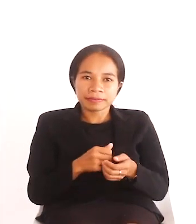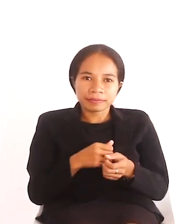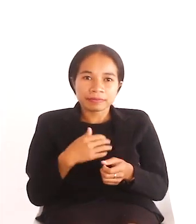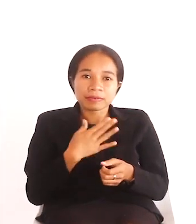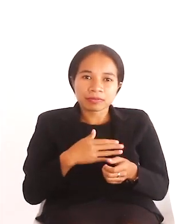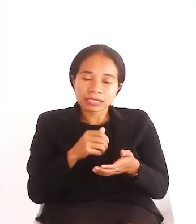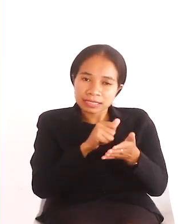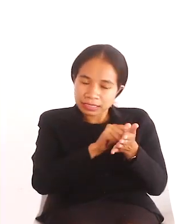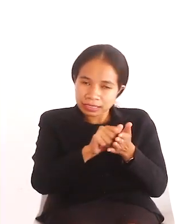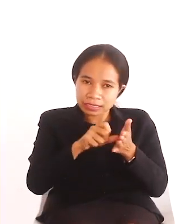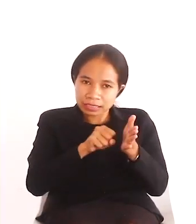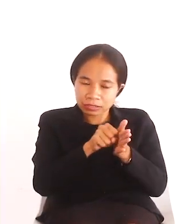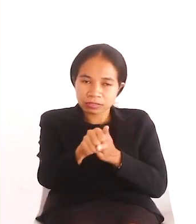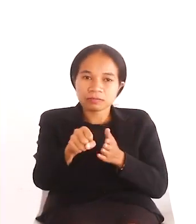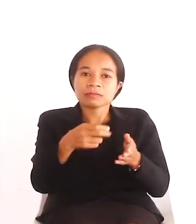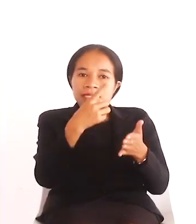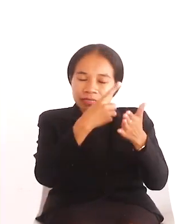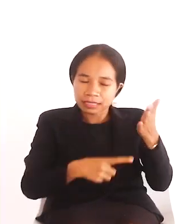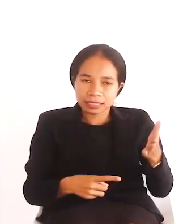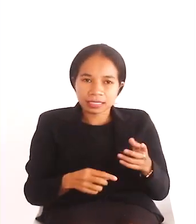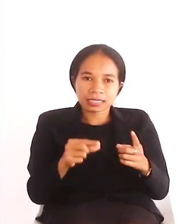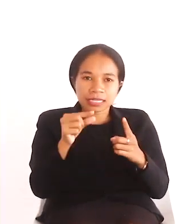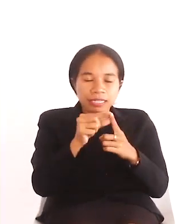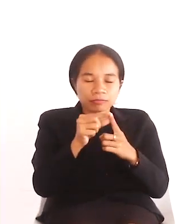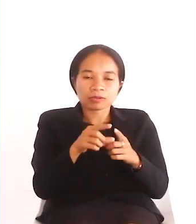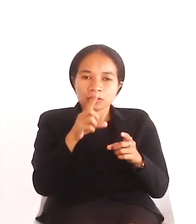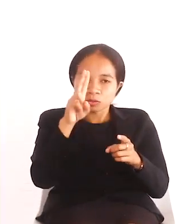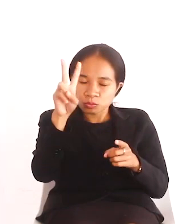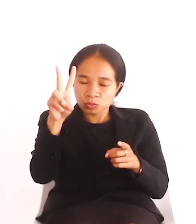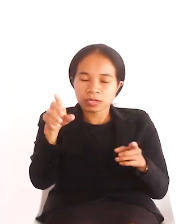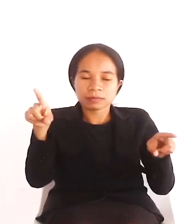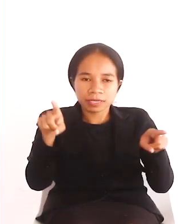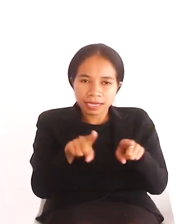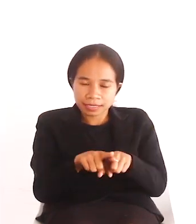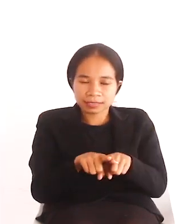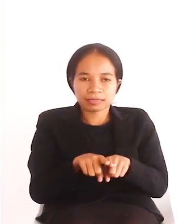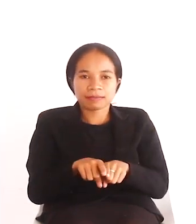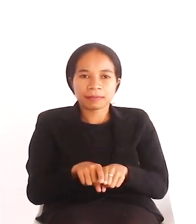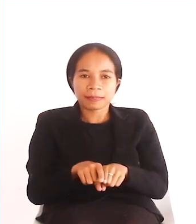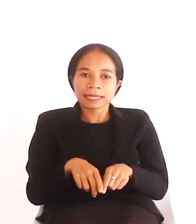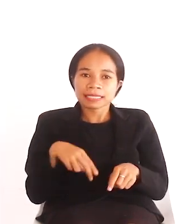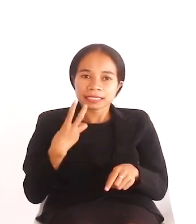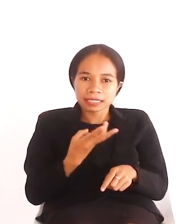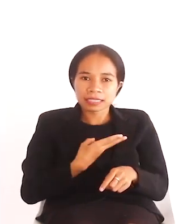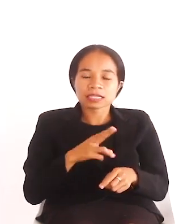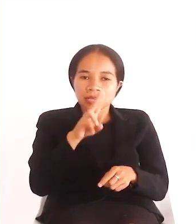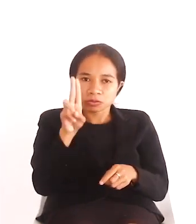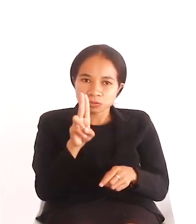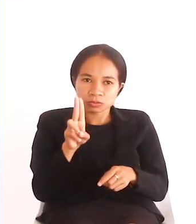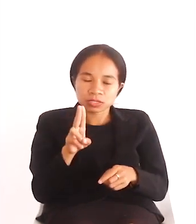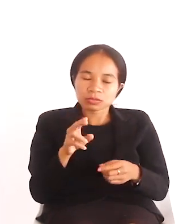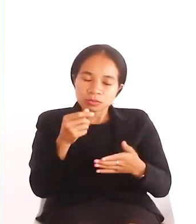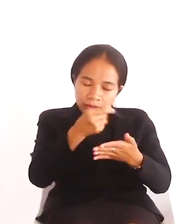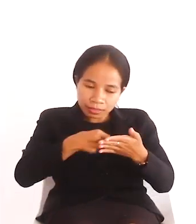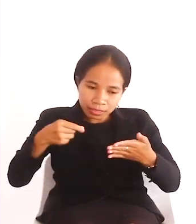mak saída? Losh, lefuan rua nebe hanesan, ka kwaze hanesan. Ita usa atu hariku ita nyah